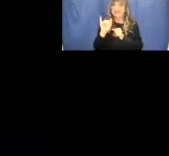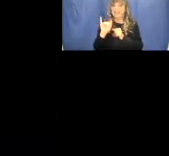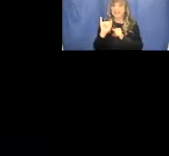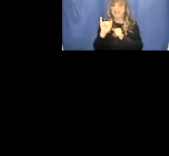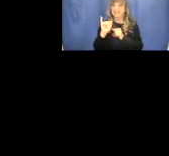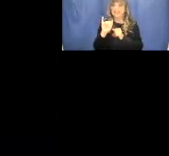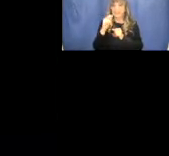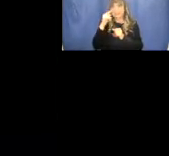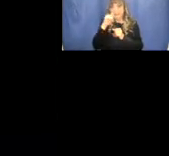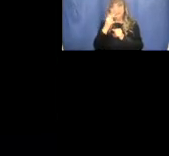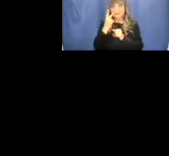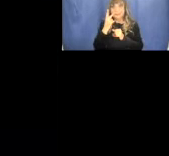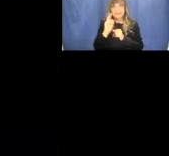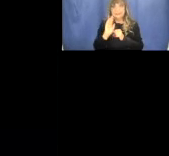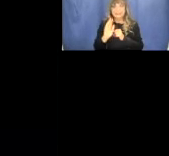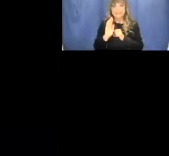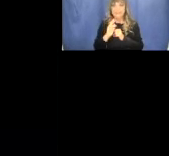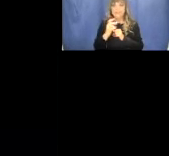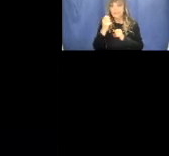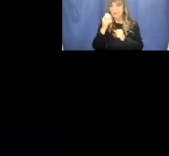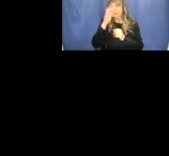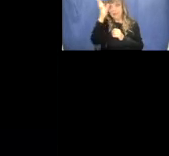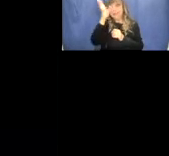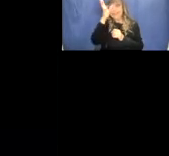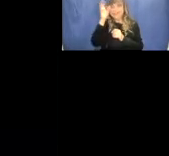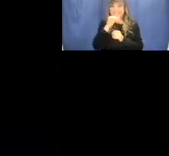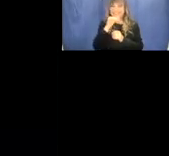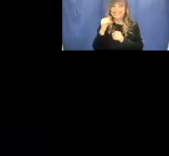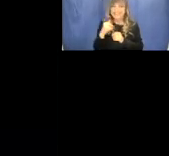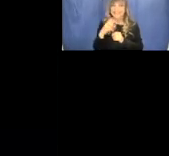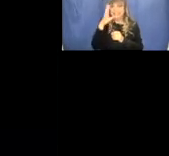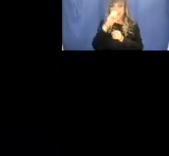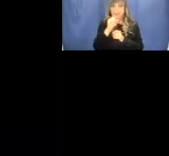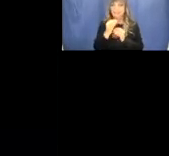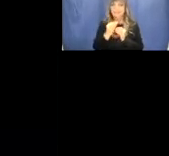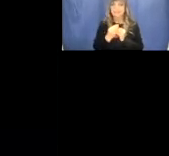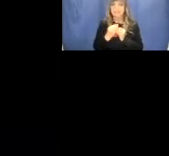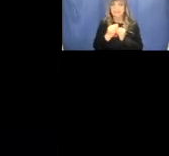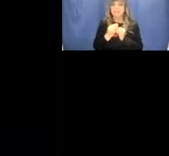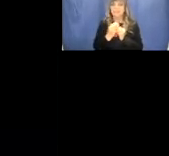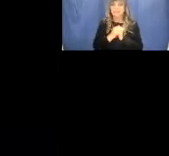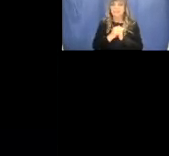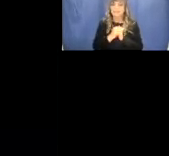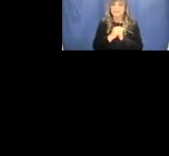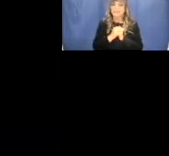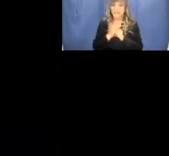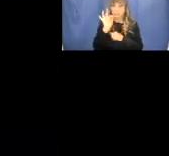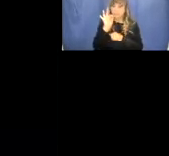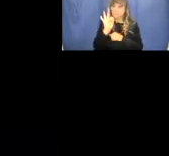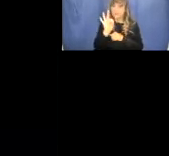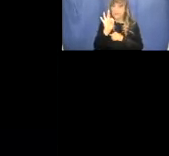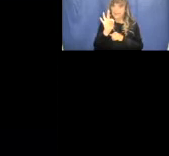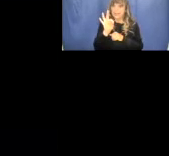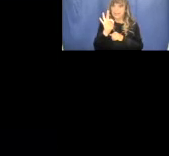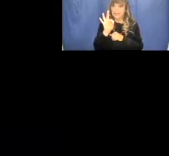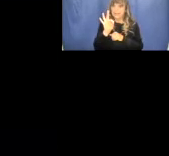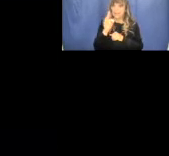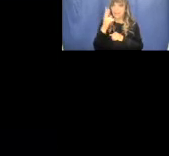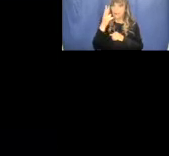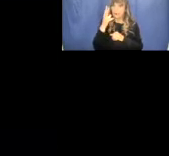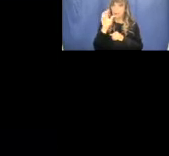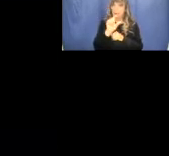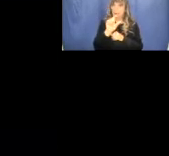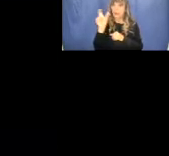più difficile da vedere ma con un po di fantasia si può capire come nel mezzo tra due o tre dri può